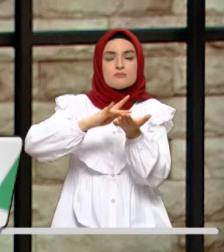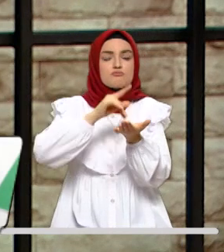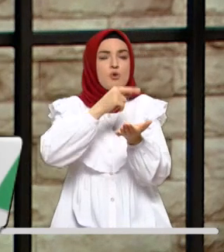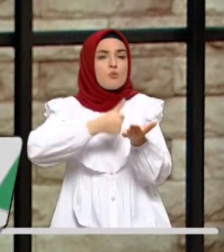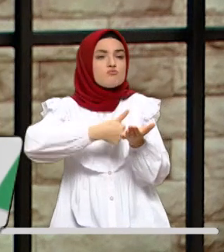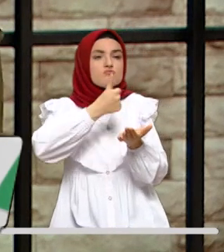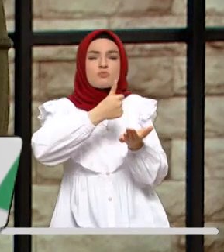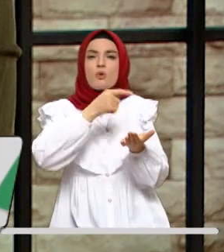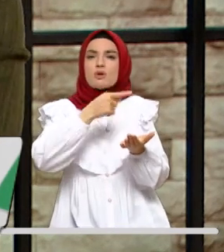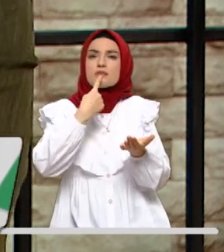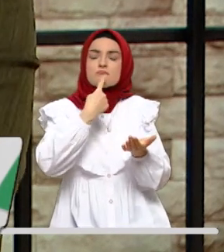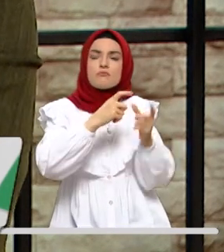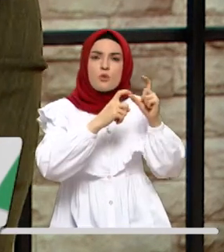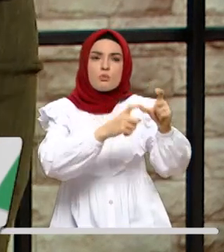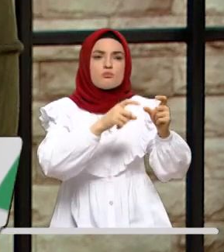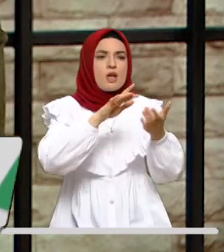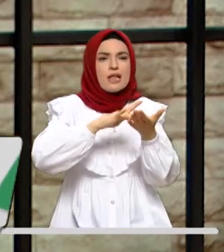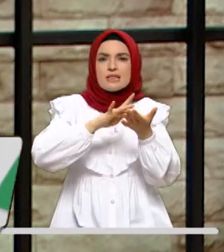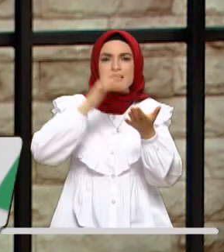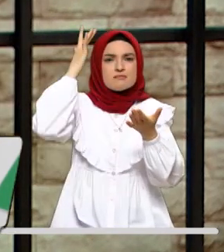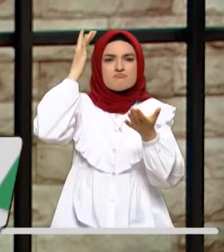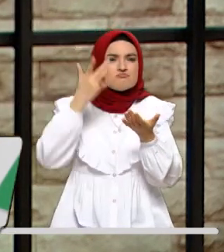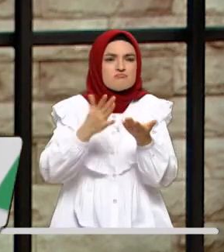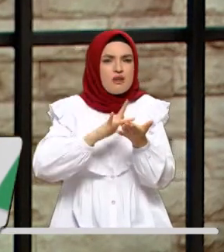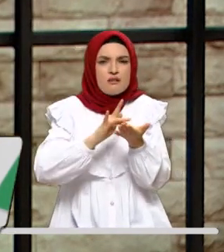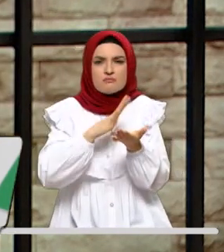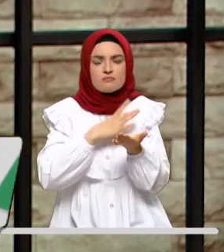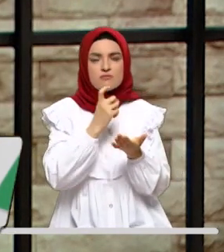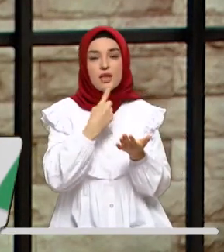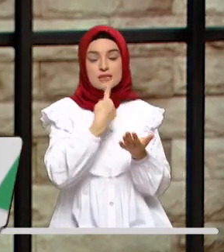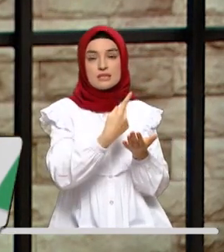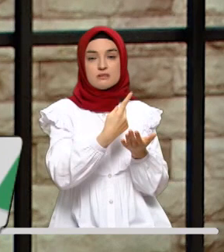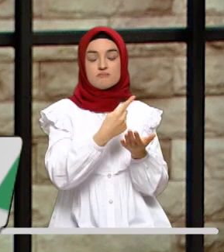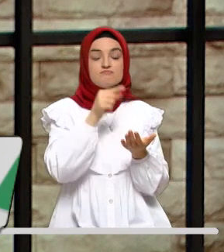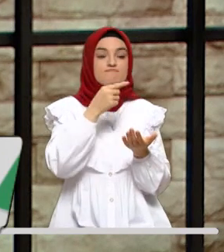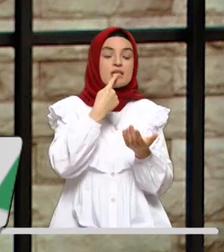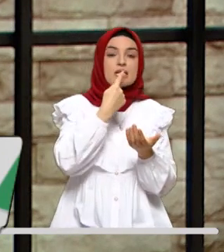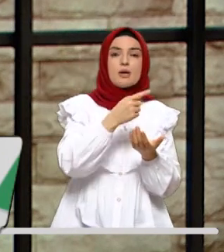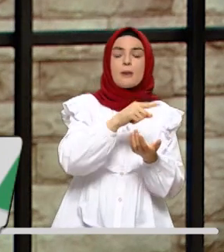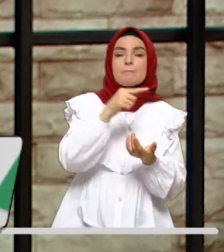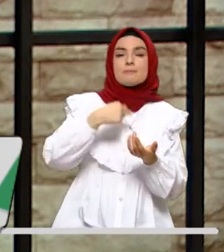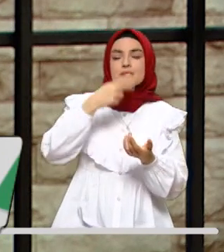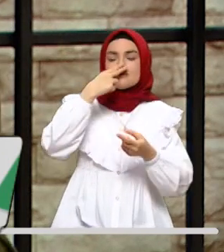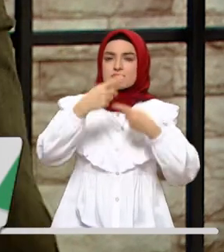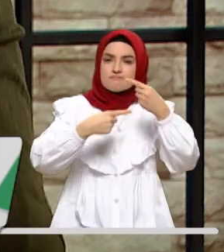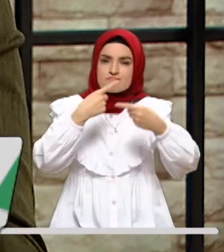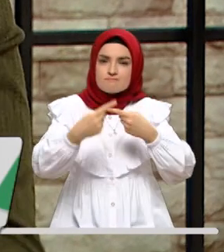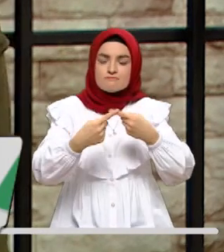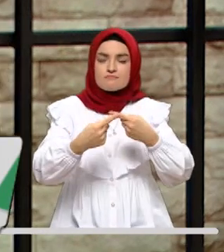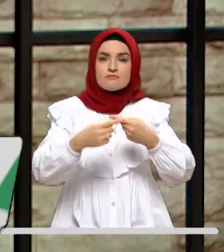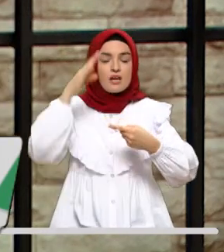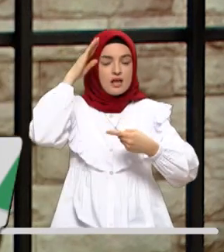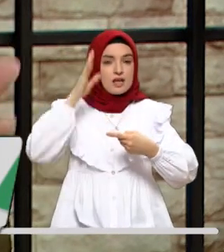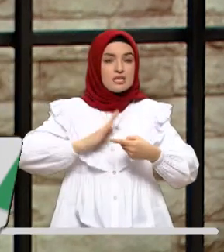ki yavrum Hasan bu ellerin, saçların niye kınalı? Demiş ki bizim geleneğimizde askere gidene kına yakılır. Peki sebebi